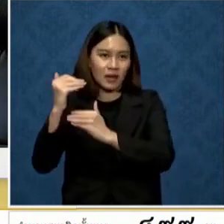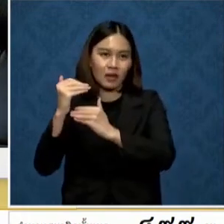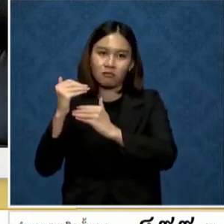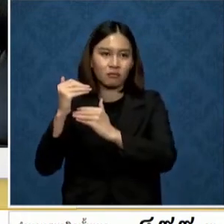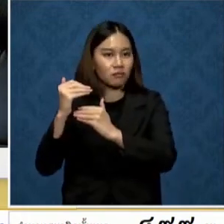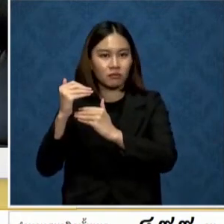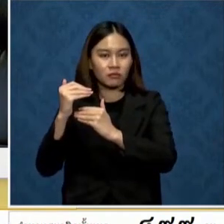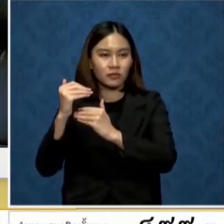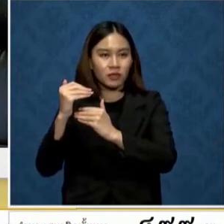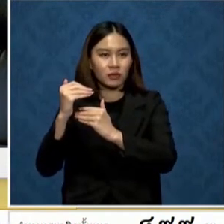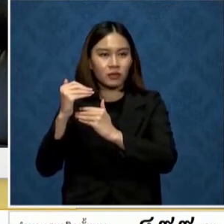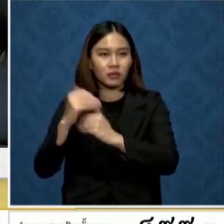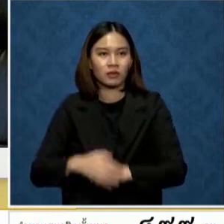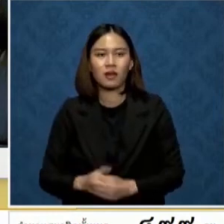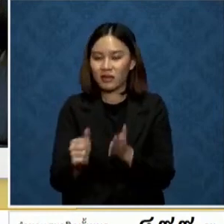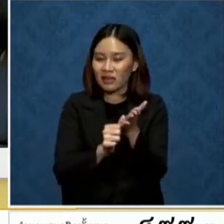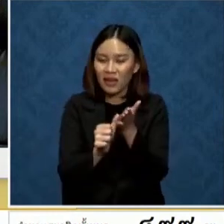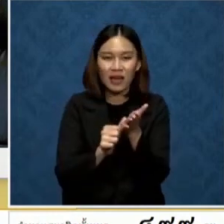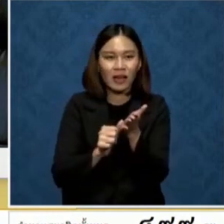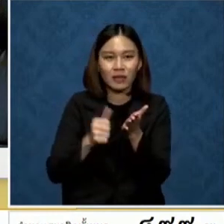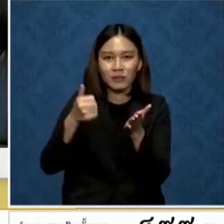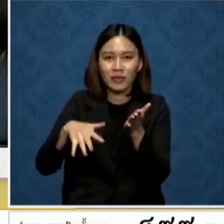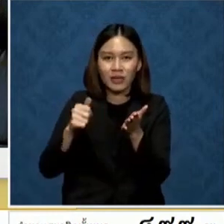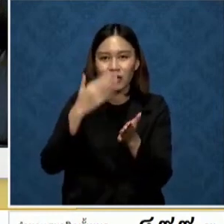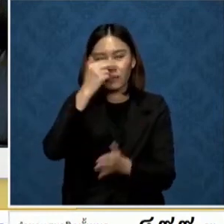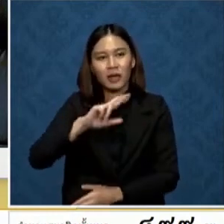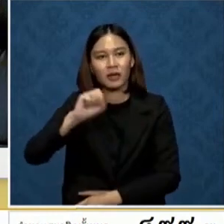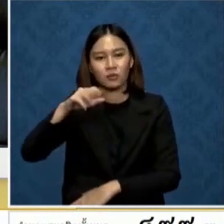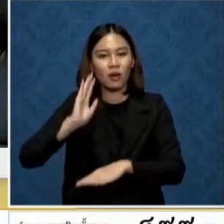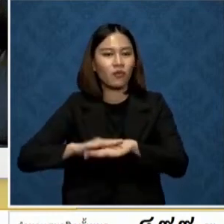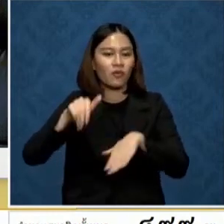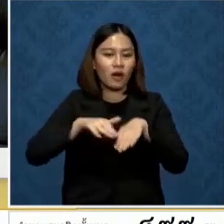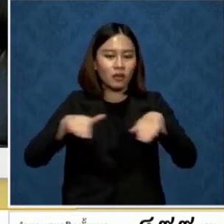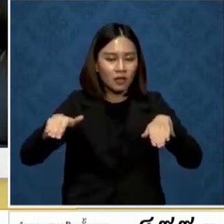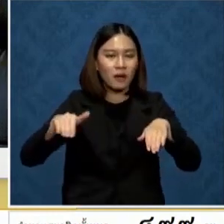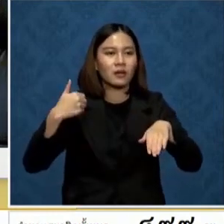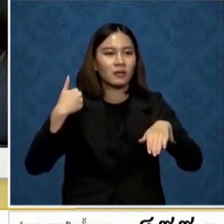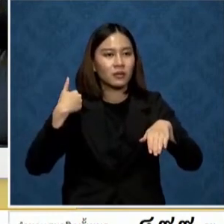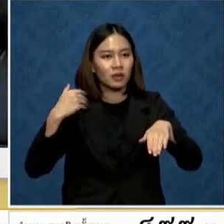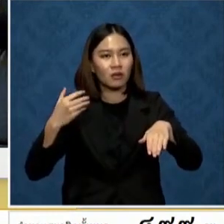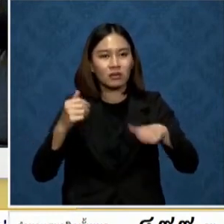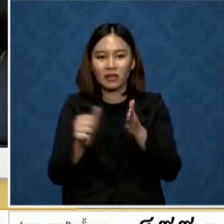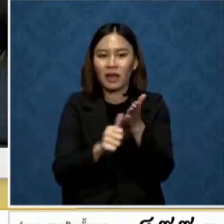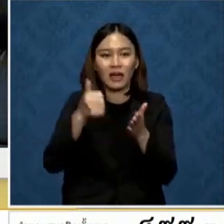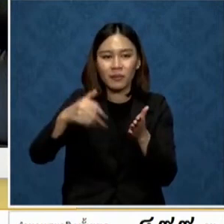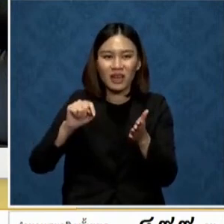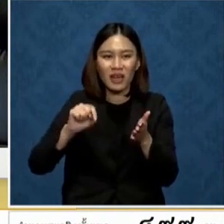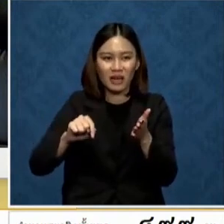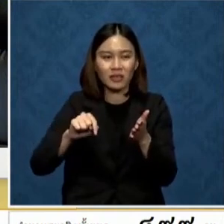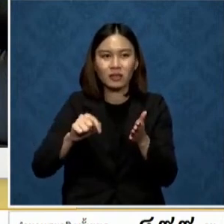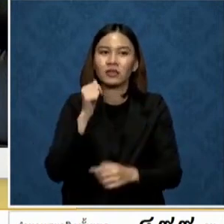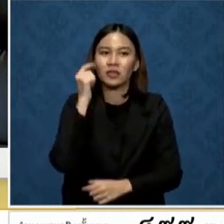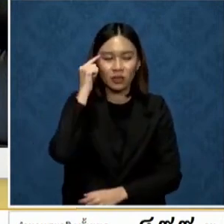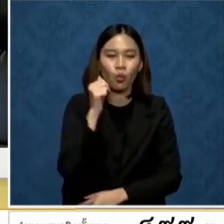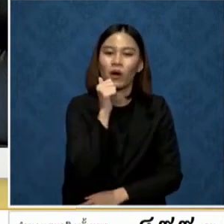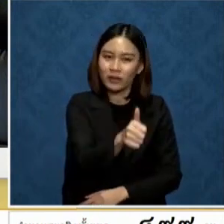ข้อเดียวมันไม่สามารถที่จะแก้ไขเพื่อให้สภามีประสิทธิภาพมากกว่านี้ได้เลยแม้แต่ข้อเดียวนี่คือสิ่งที่ดีที่